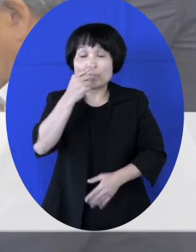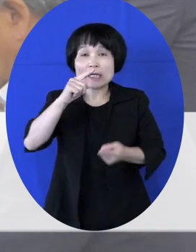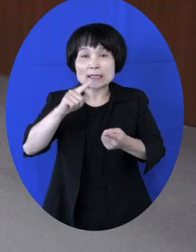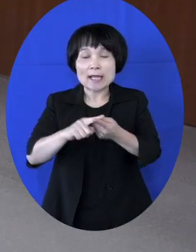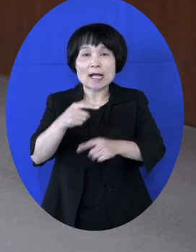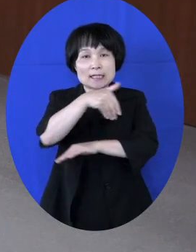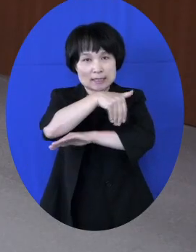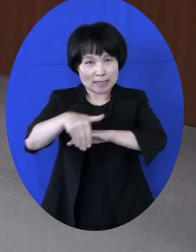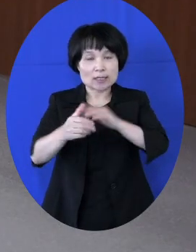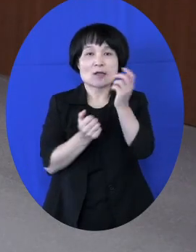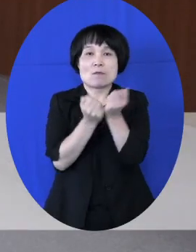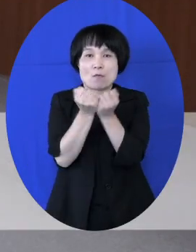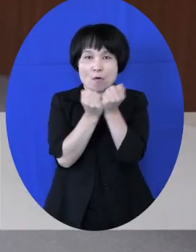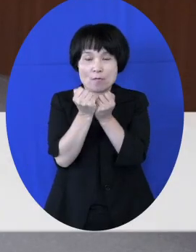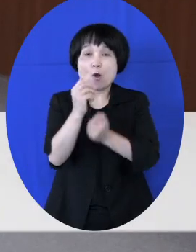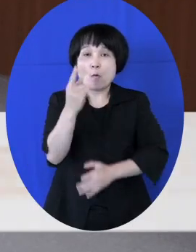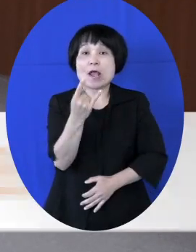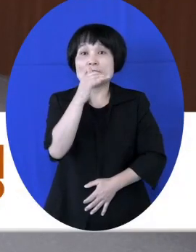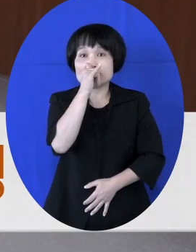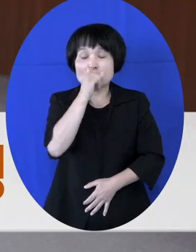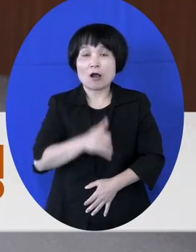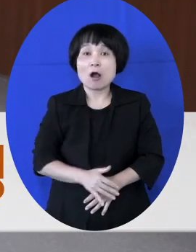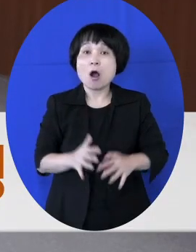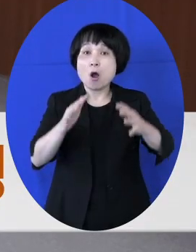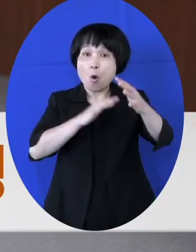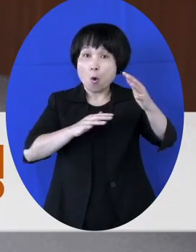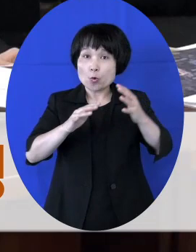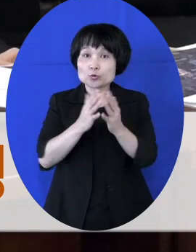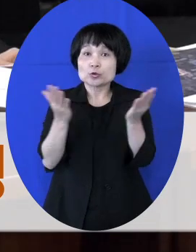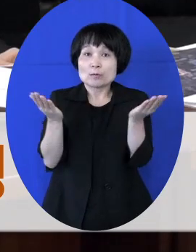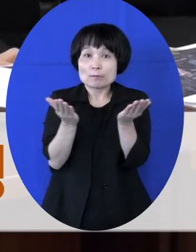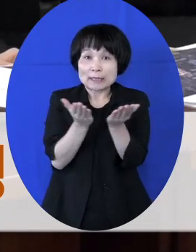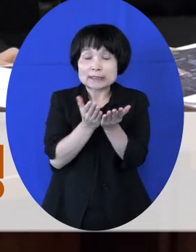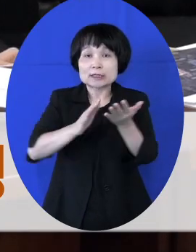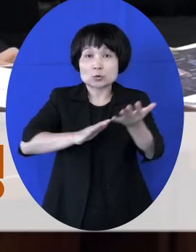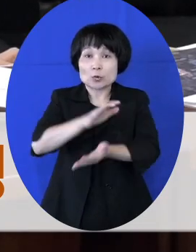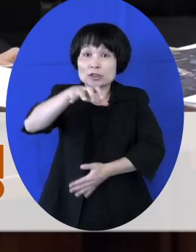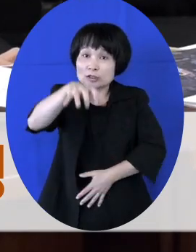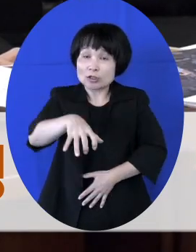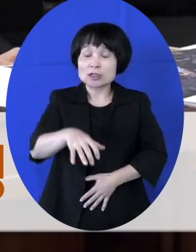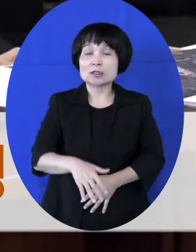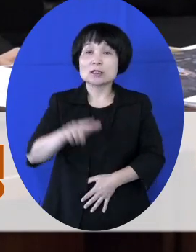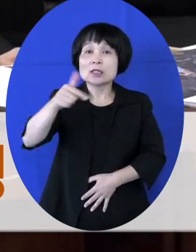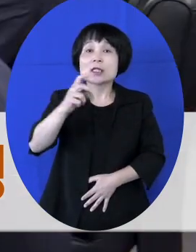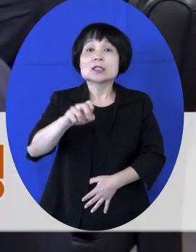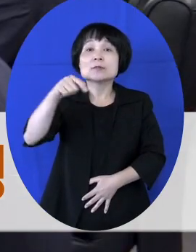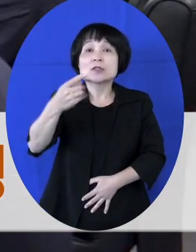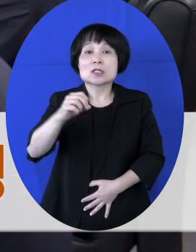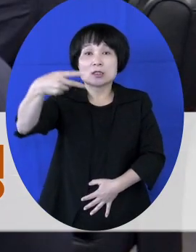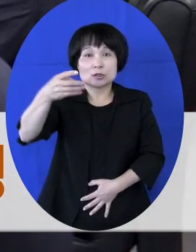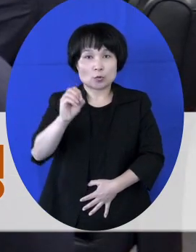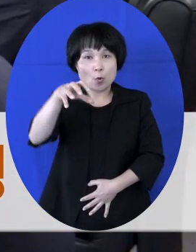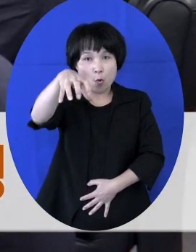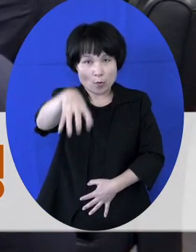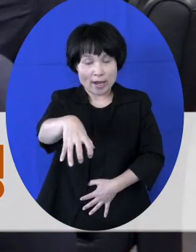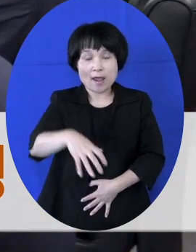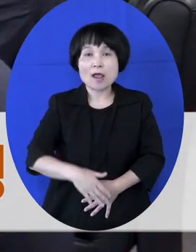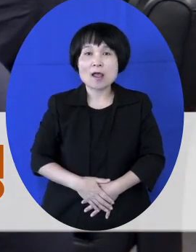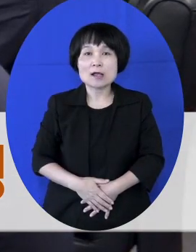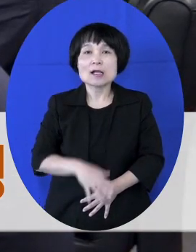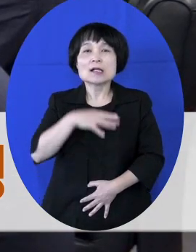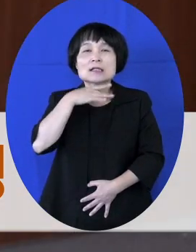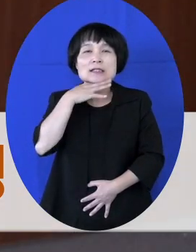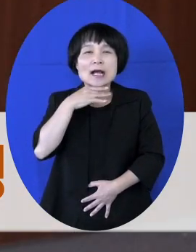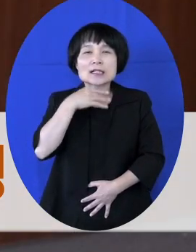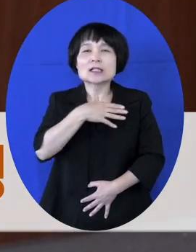개최됐습니다. 공주형 생태문화환경 놀이터는 금흥동 667번지 부지에 모든 세대를 아우르는